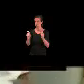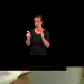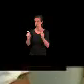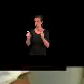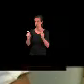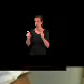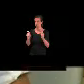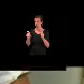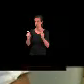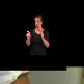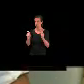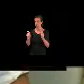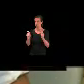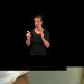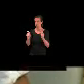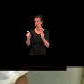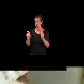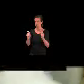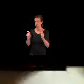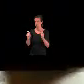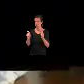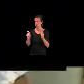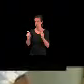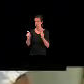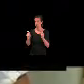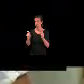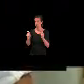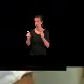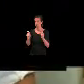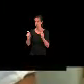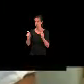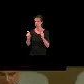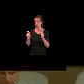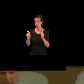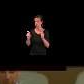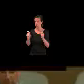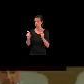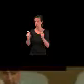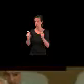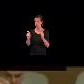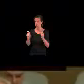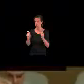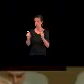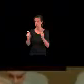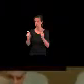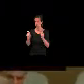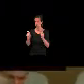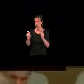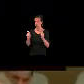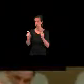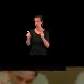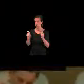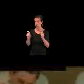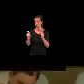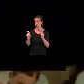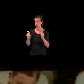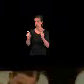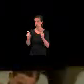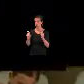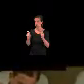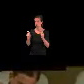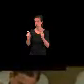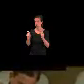peine, de convoquer la presse pour annoncer des baisses de dépenses symboliques comme la téléphonie des élus par exemple.